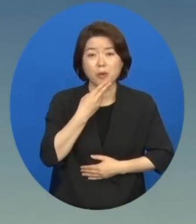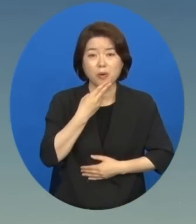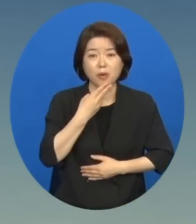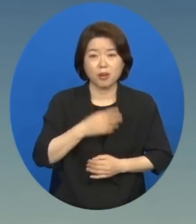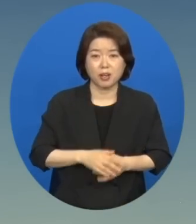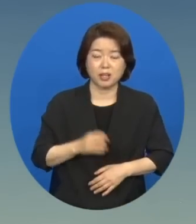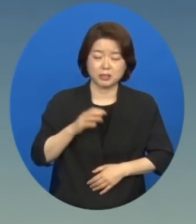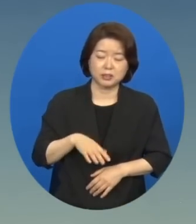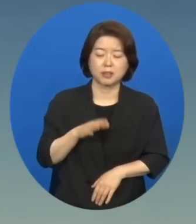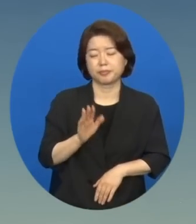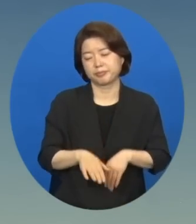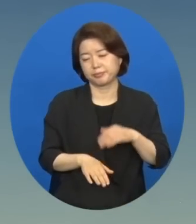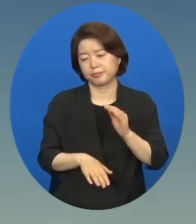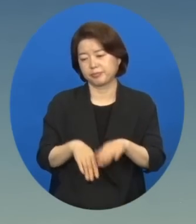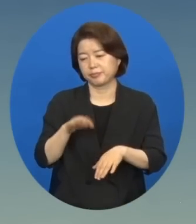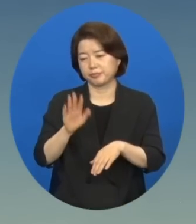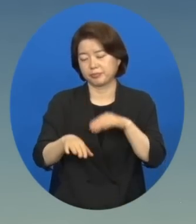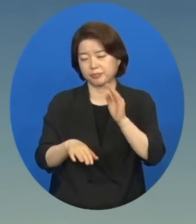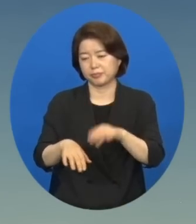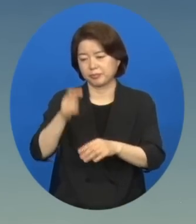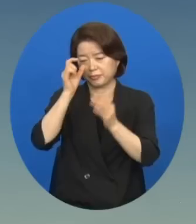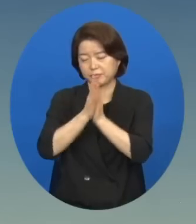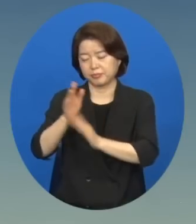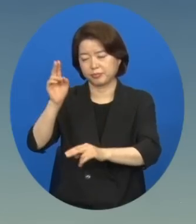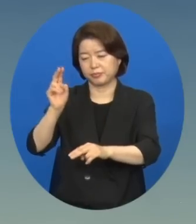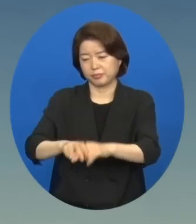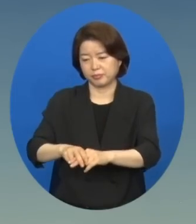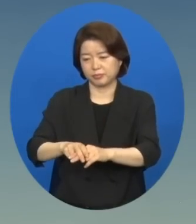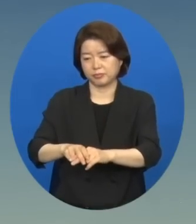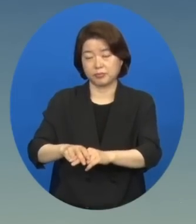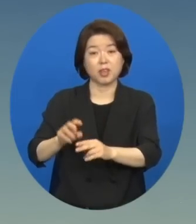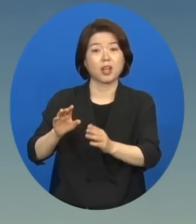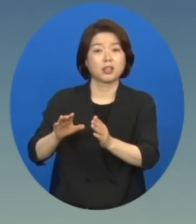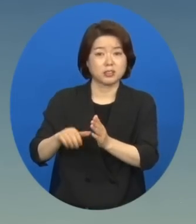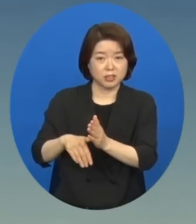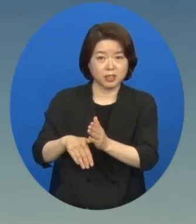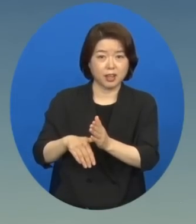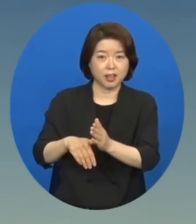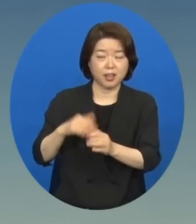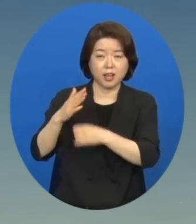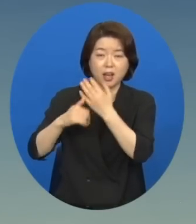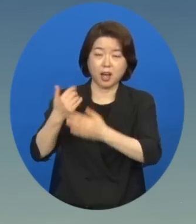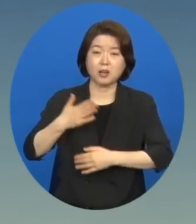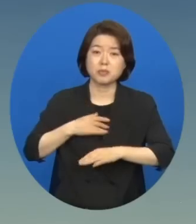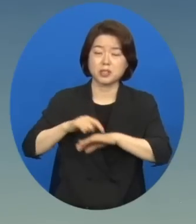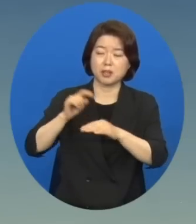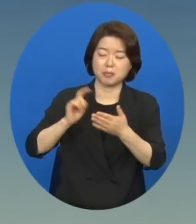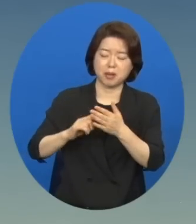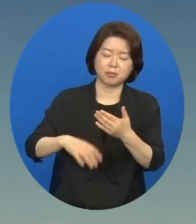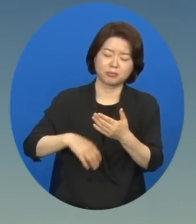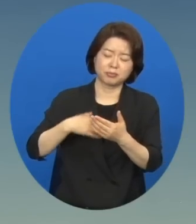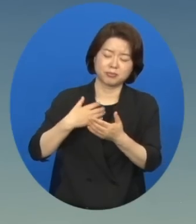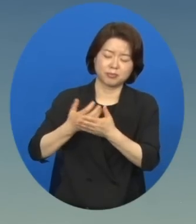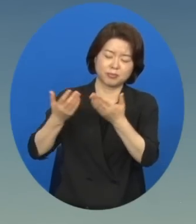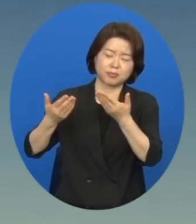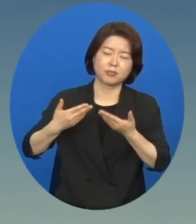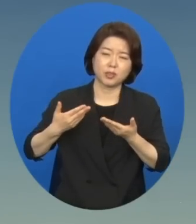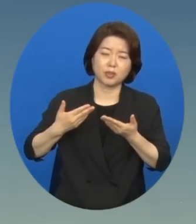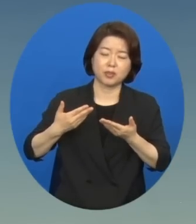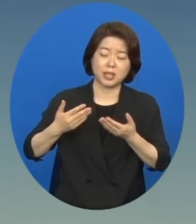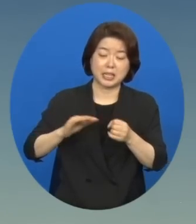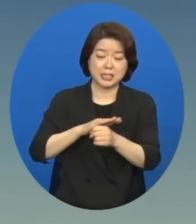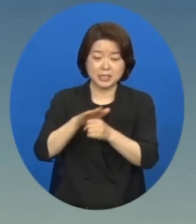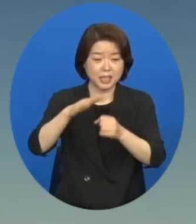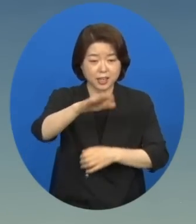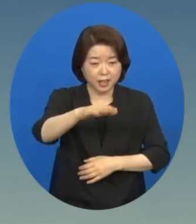그냥 터벅터벅 가서 기도의 자리에 그냥 앉아있는데 하나님이 제 마음에 감동을 주시기를 사랑하는